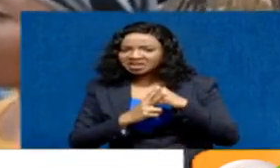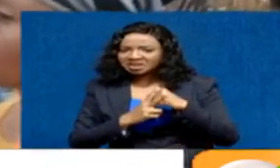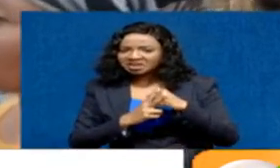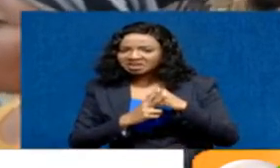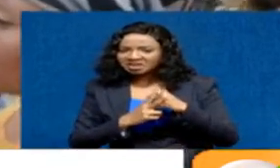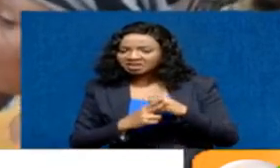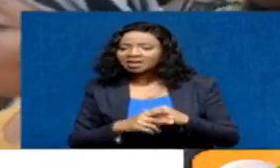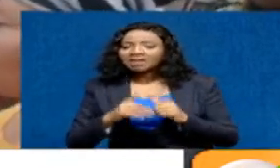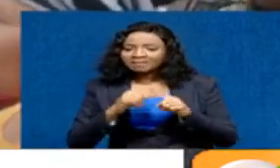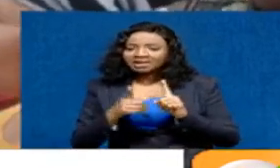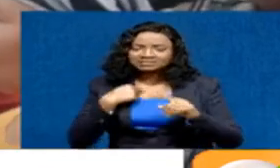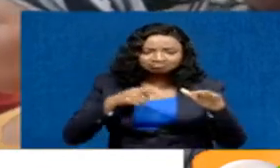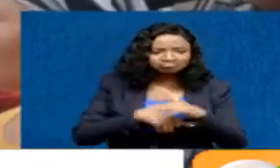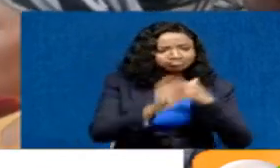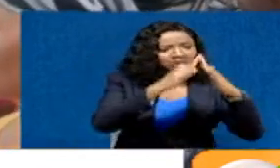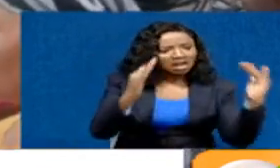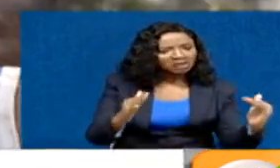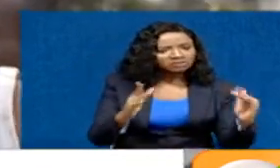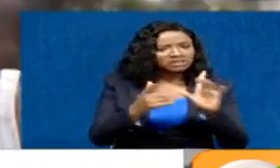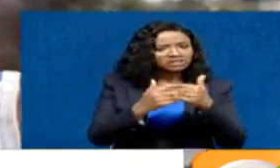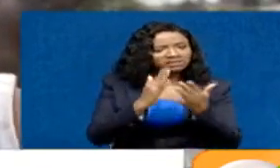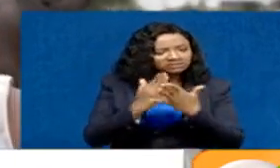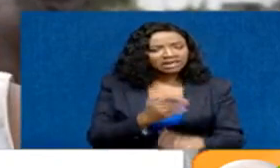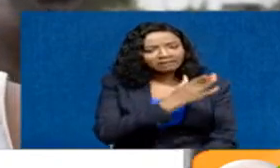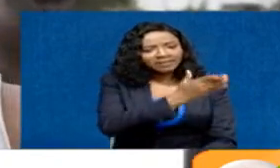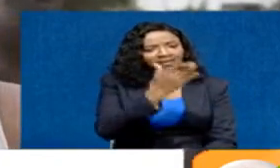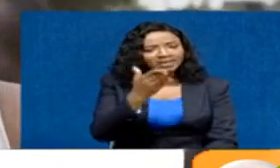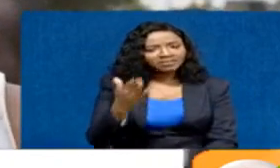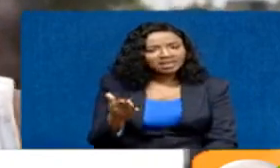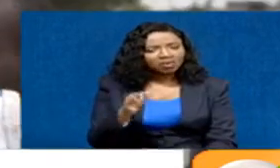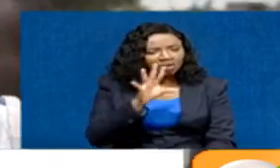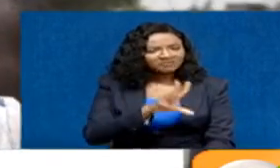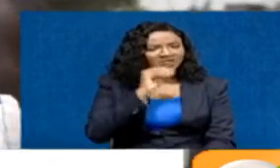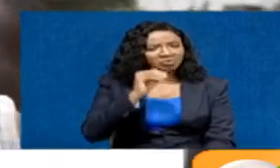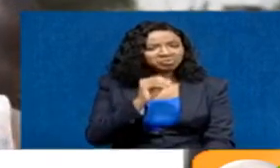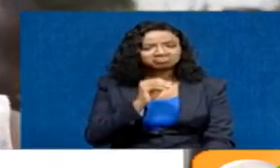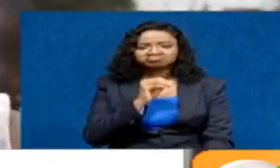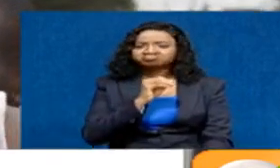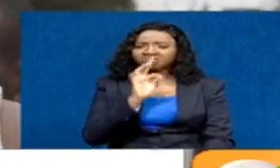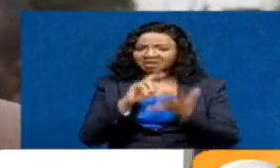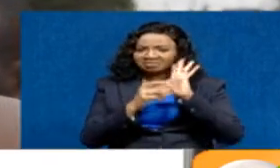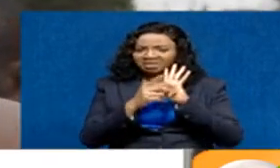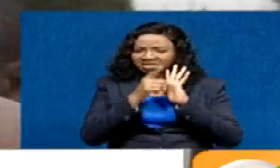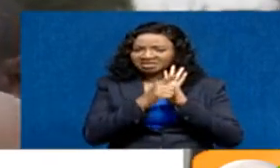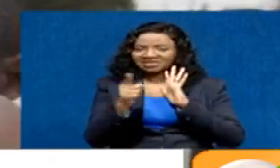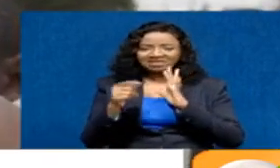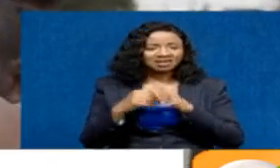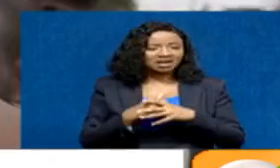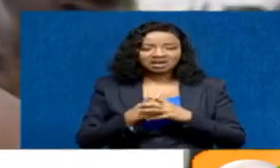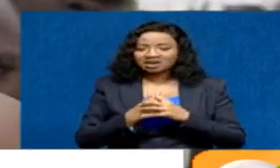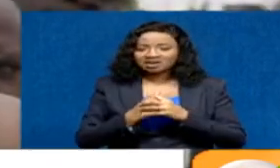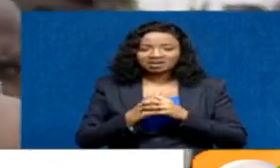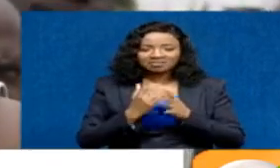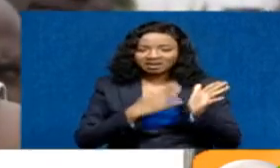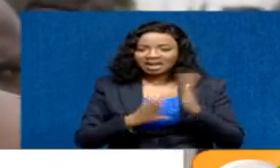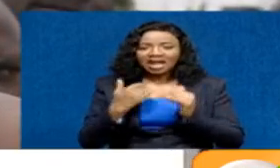Na wale wamekuja kutolewa hapa ndani wakati wale wamelia, kuna wengine wetu hapa ndani. Hii kitu ilikuwa very well stage managed.